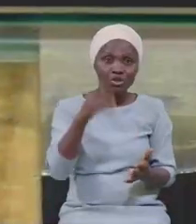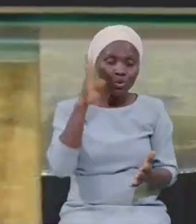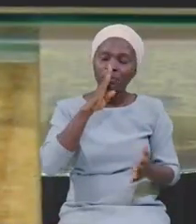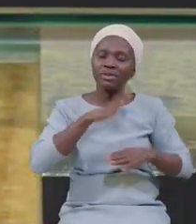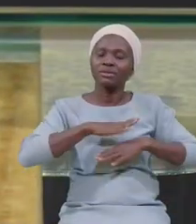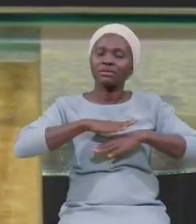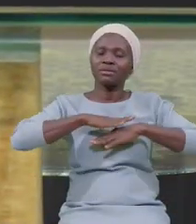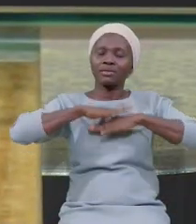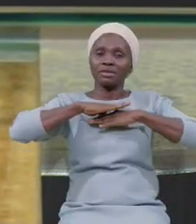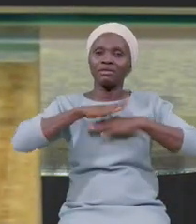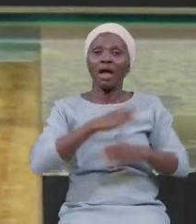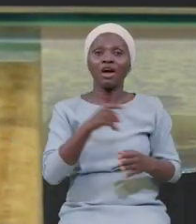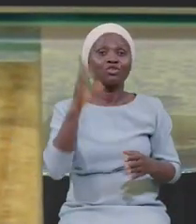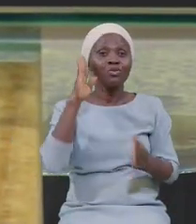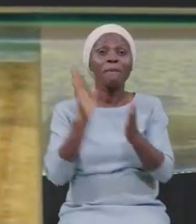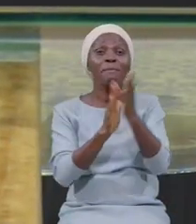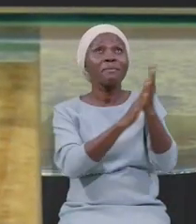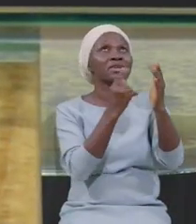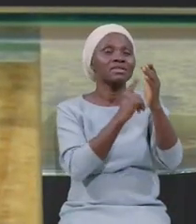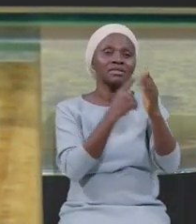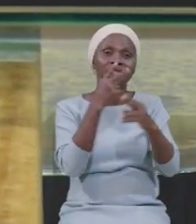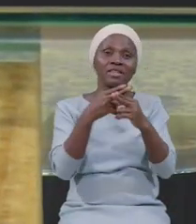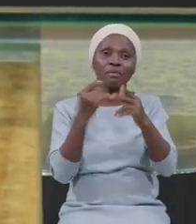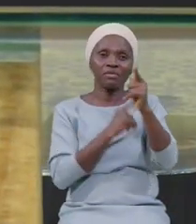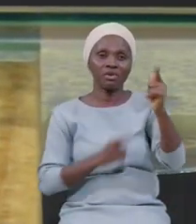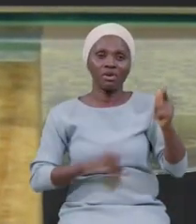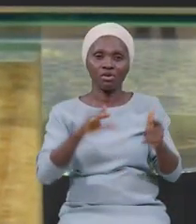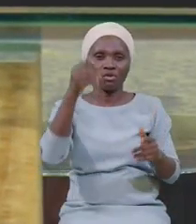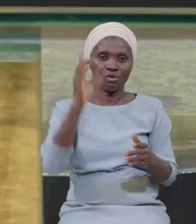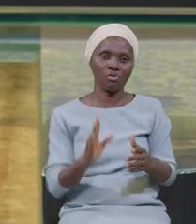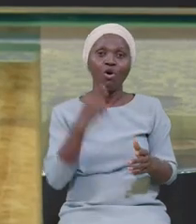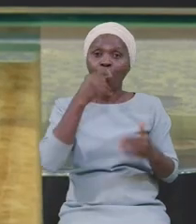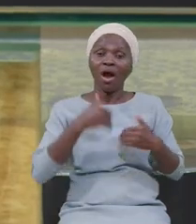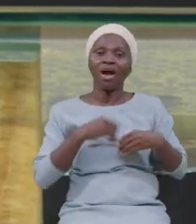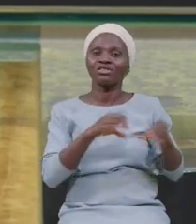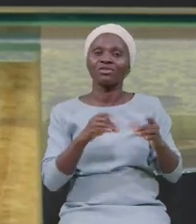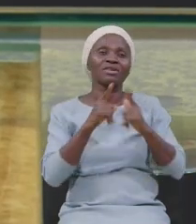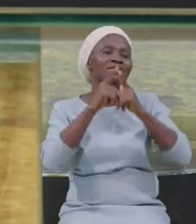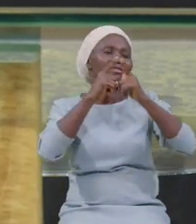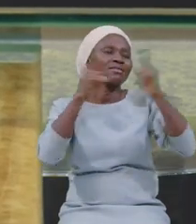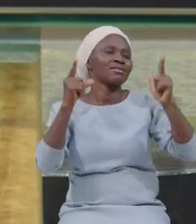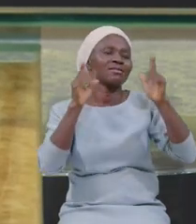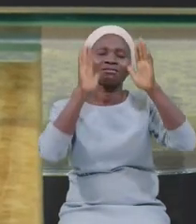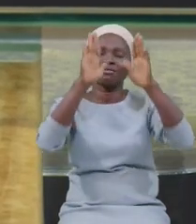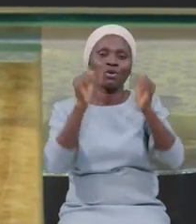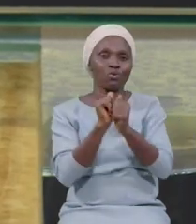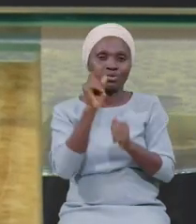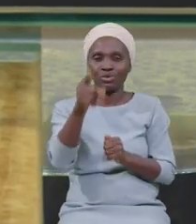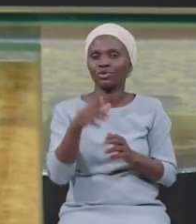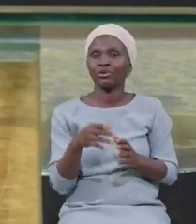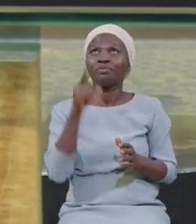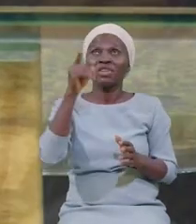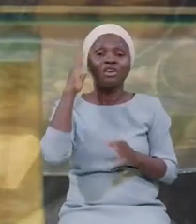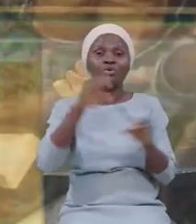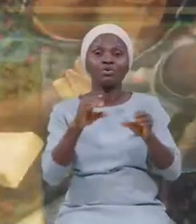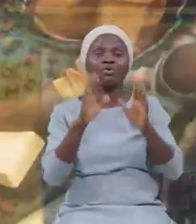vous célébrerez le nom de l'Éternel, votre Dieu, qui aura fait pour vous des prodiges.